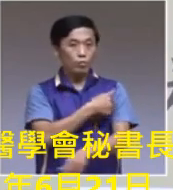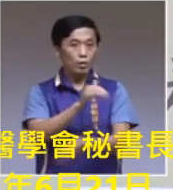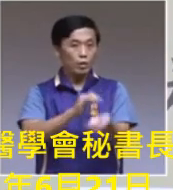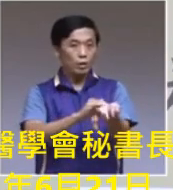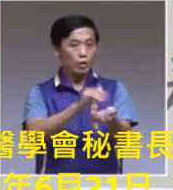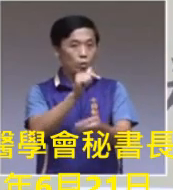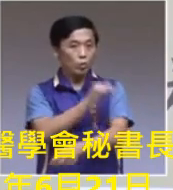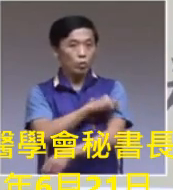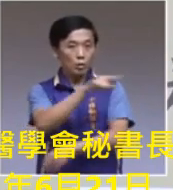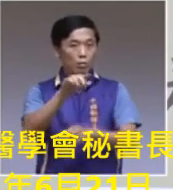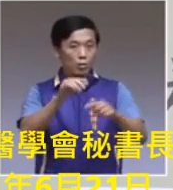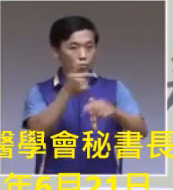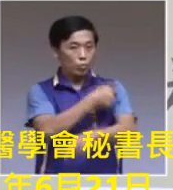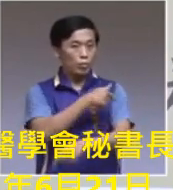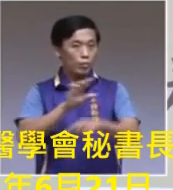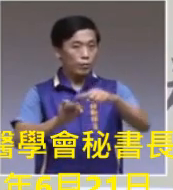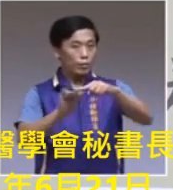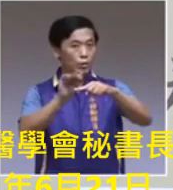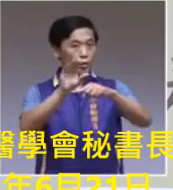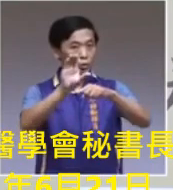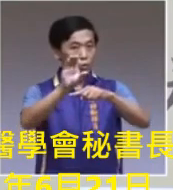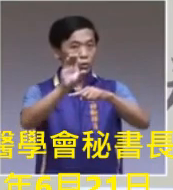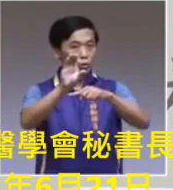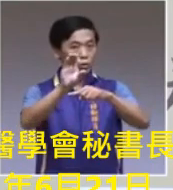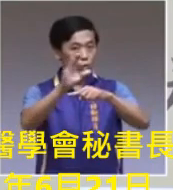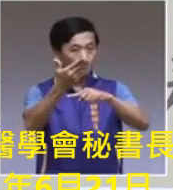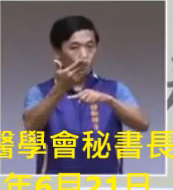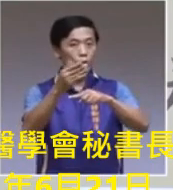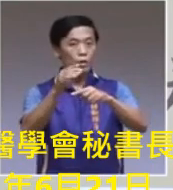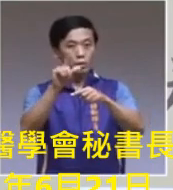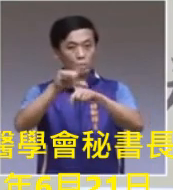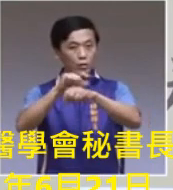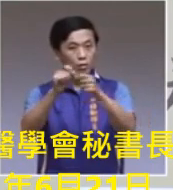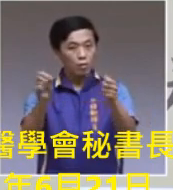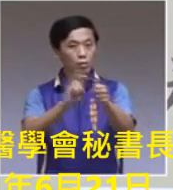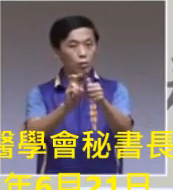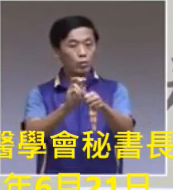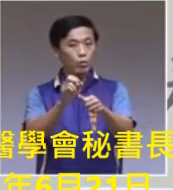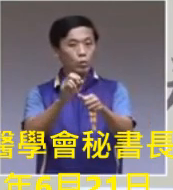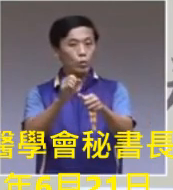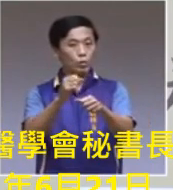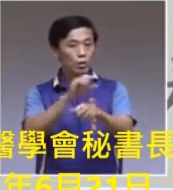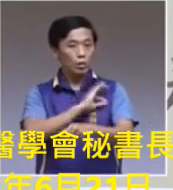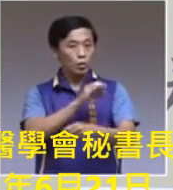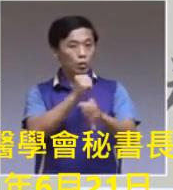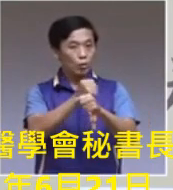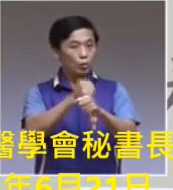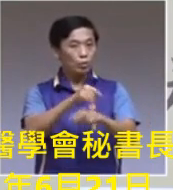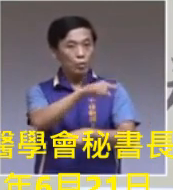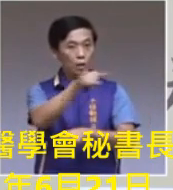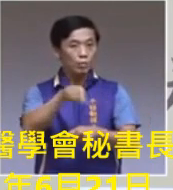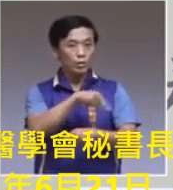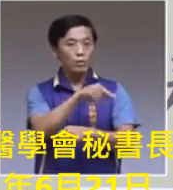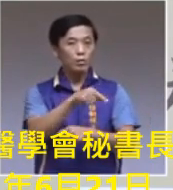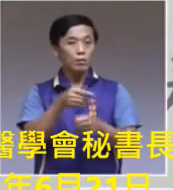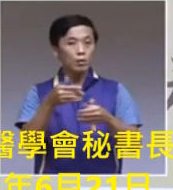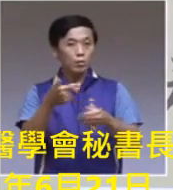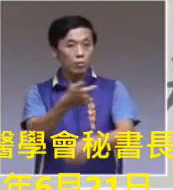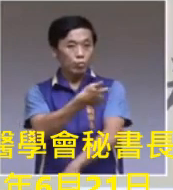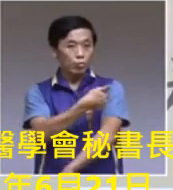了 99%还有我们的这个长照机构工作人员也几乎在这个达